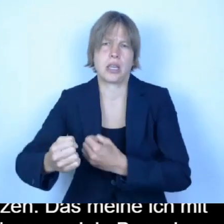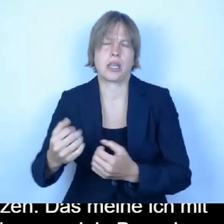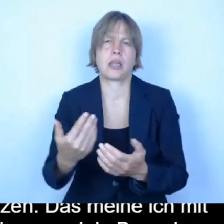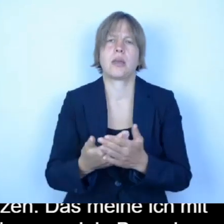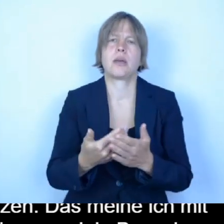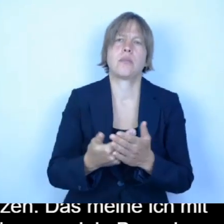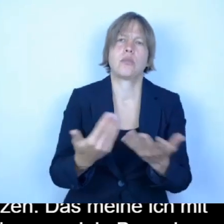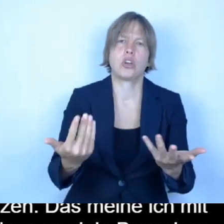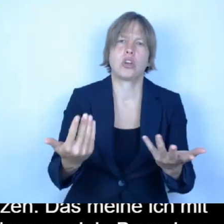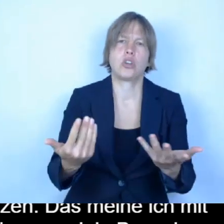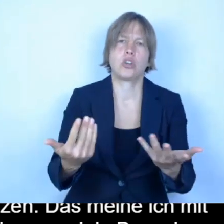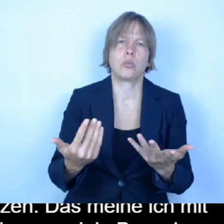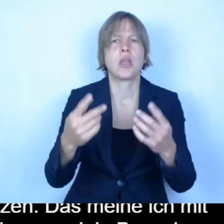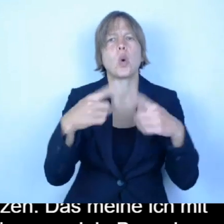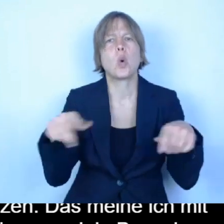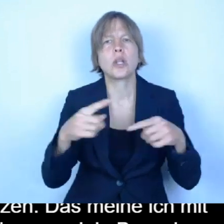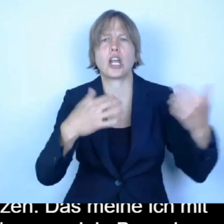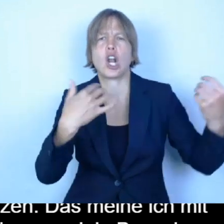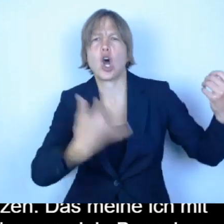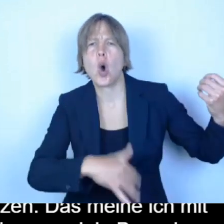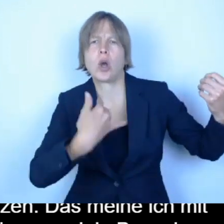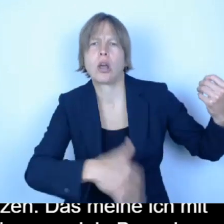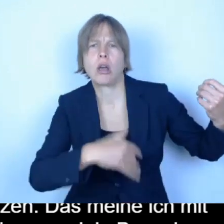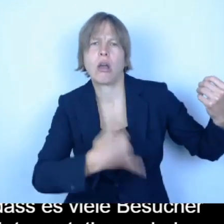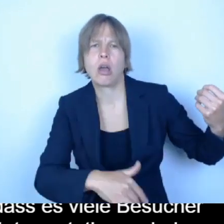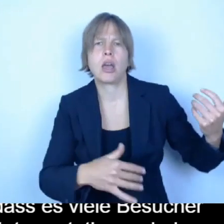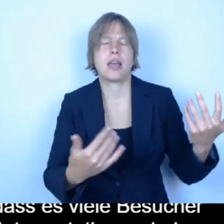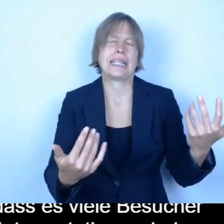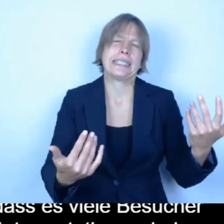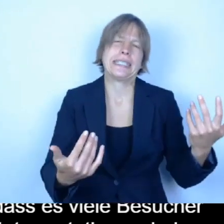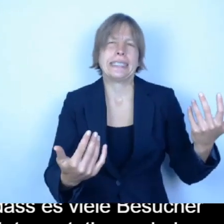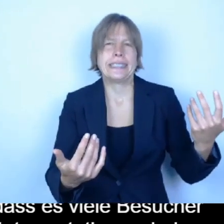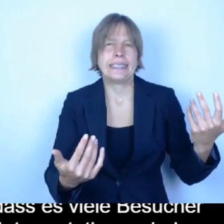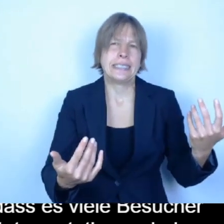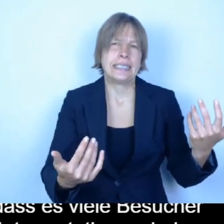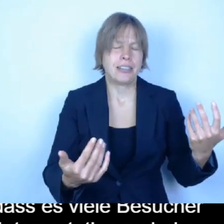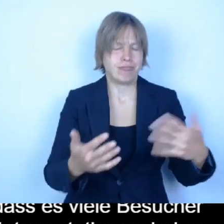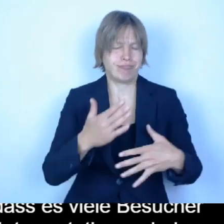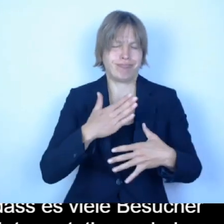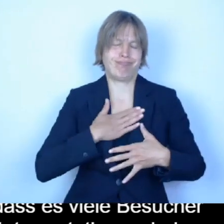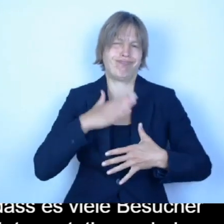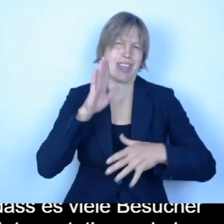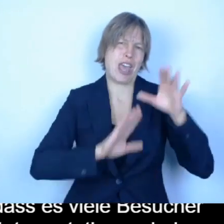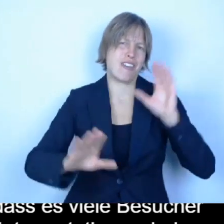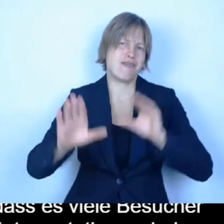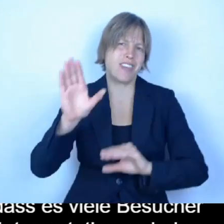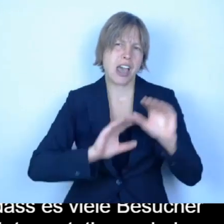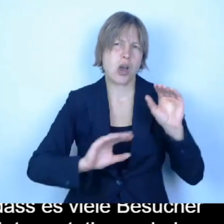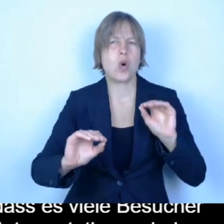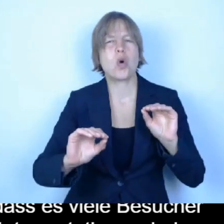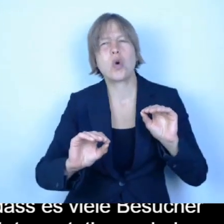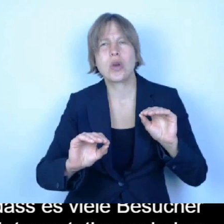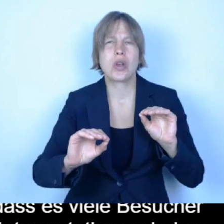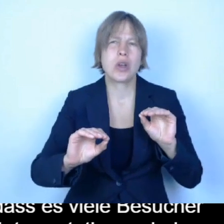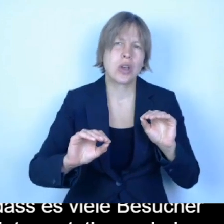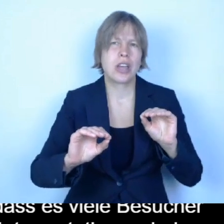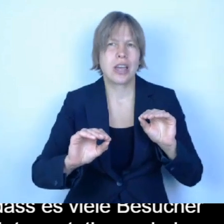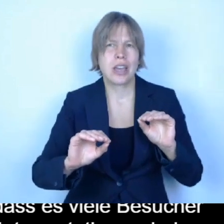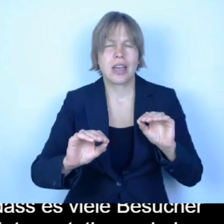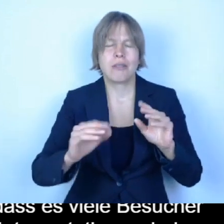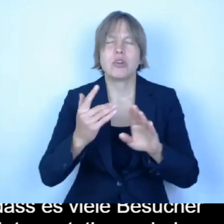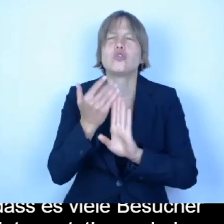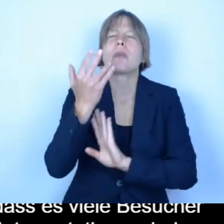nach allen menschlichen Erfahrungen eher in sehr späteren Zeitachsen zu sehen. ja, als jetzt was, was sich Don Carlos, der aufgeführt